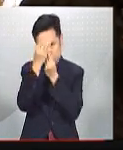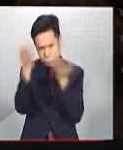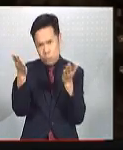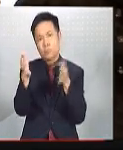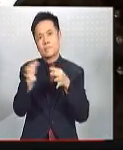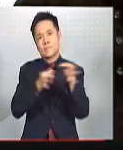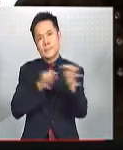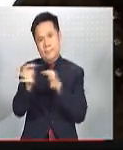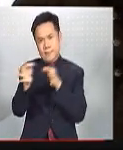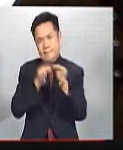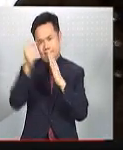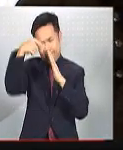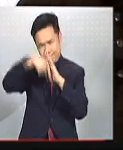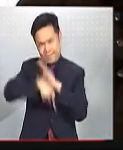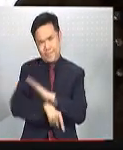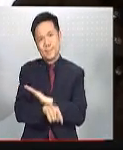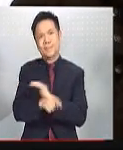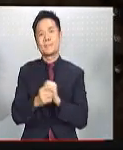lah. Ya.